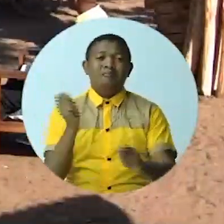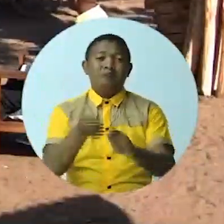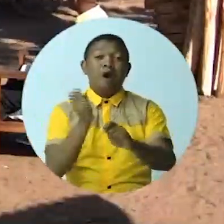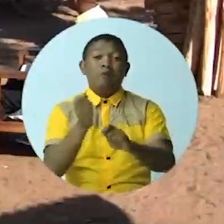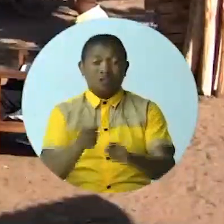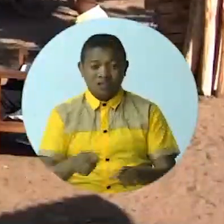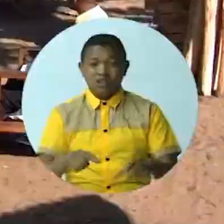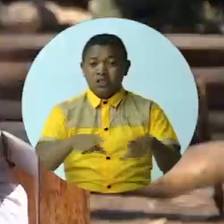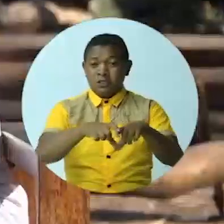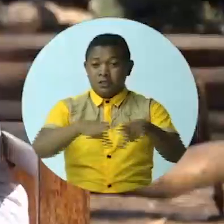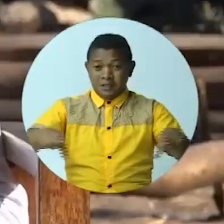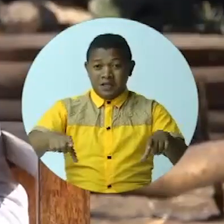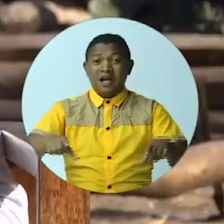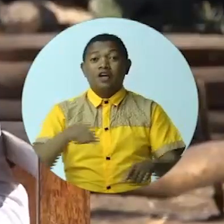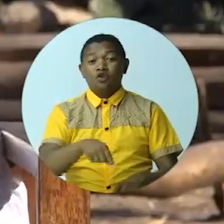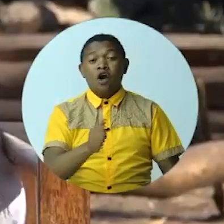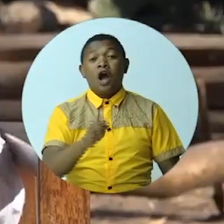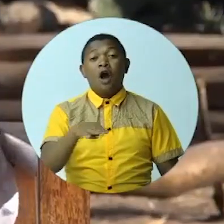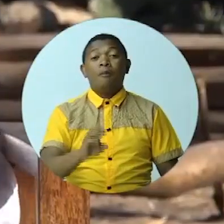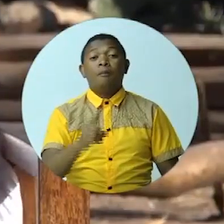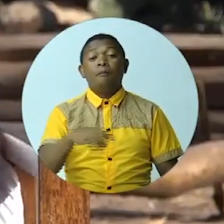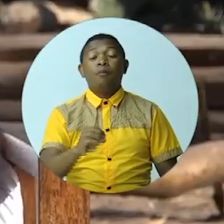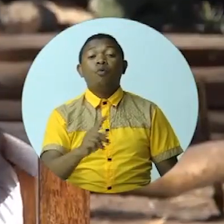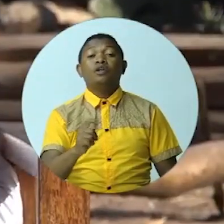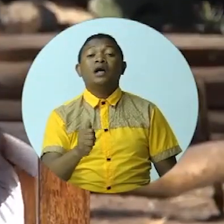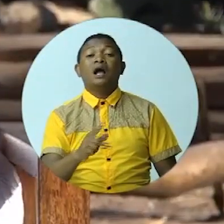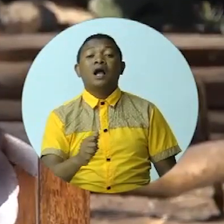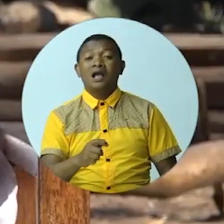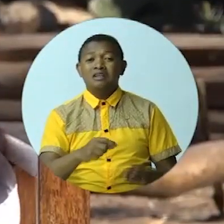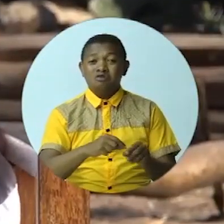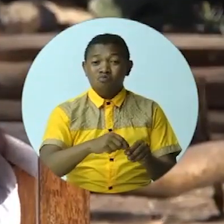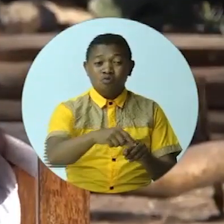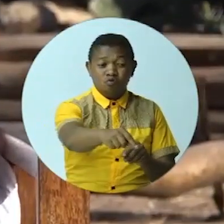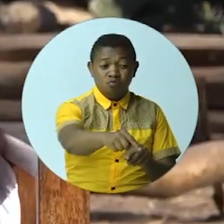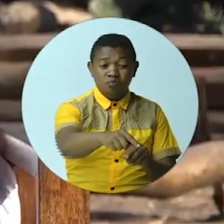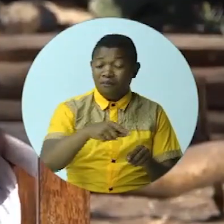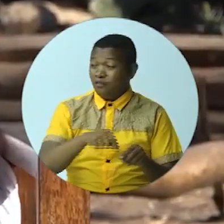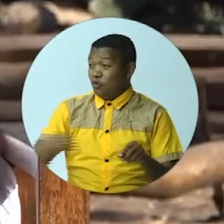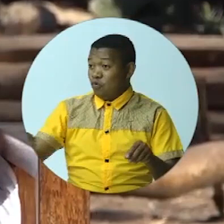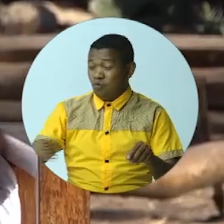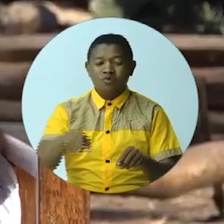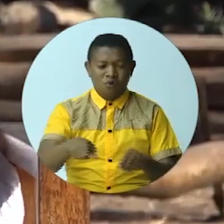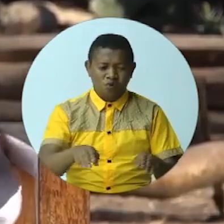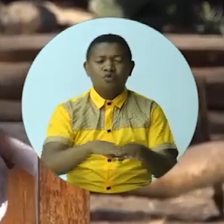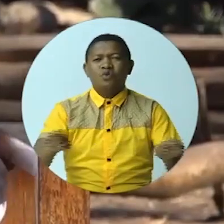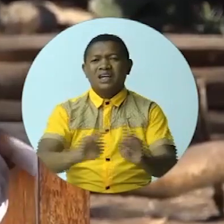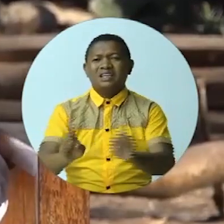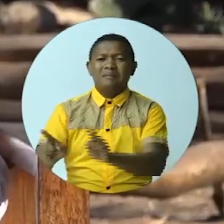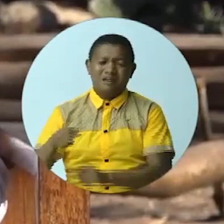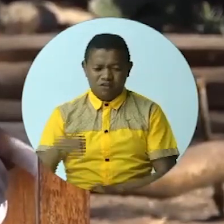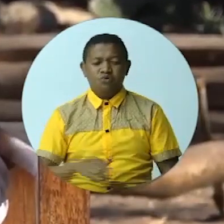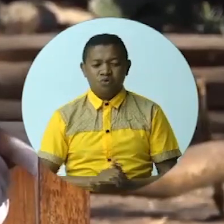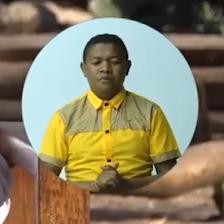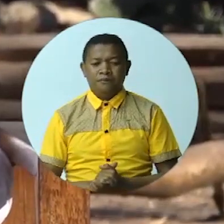sampona makany a androy zany misena vaaolana maharitra no tiatsika hoety anavotana